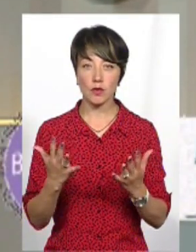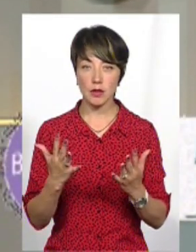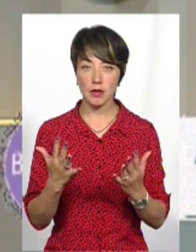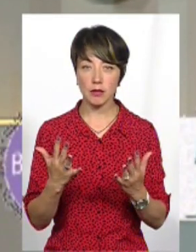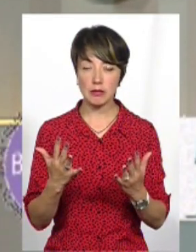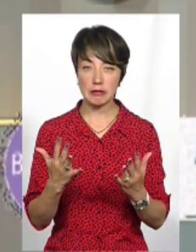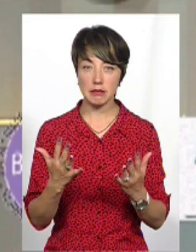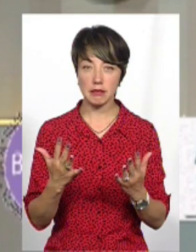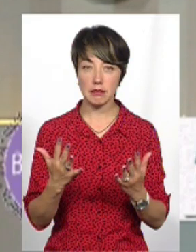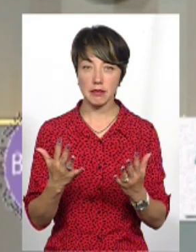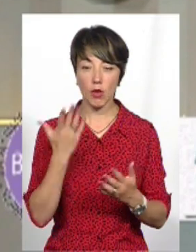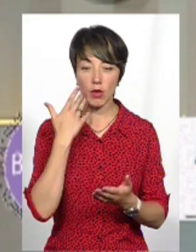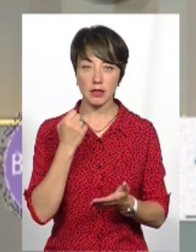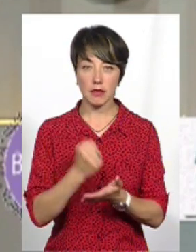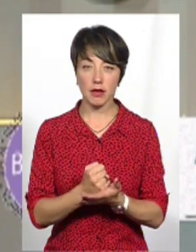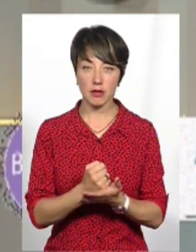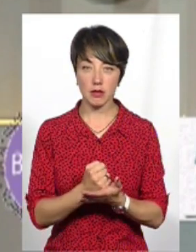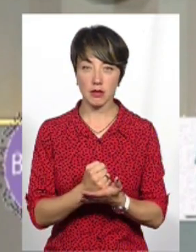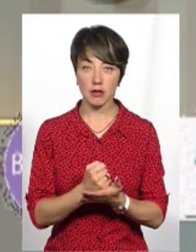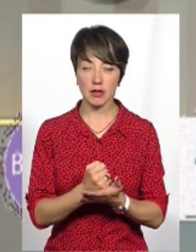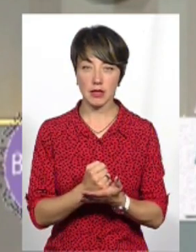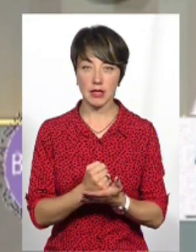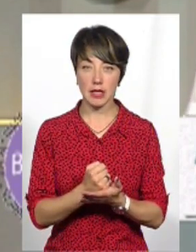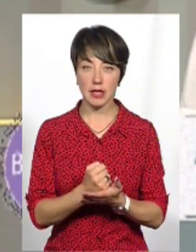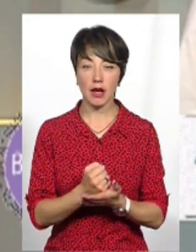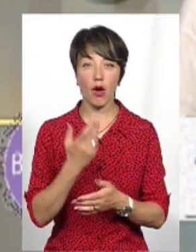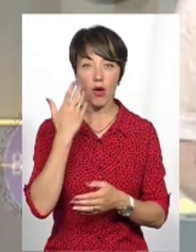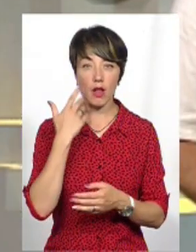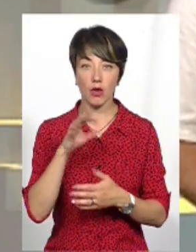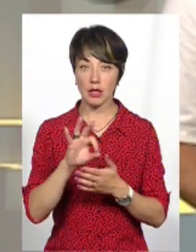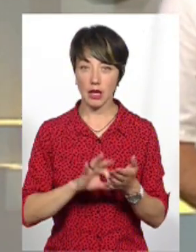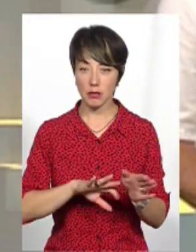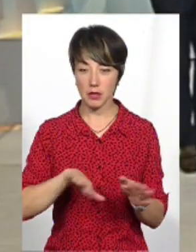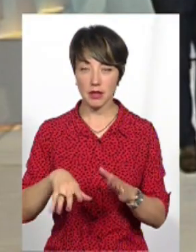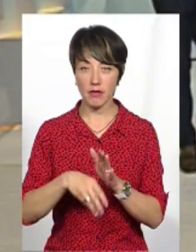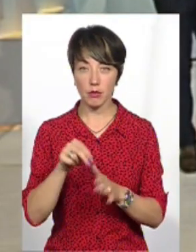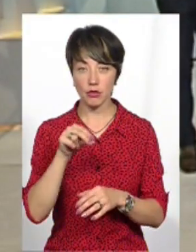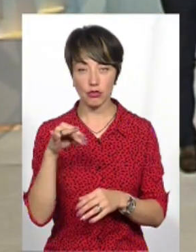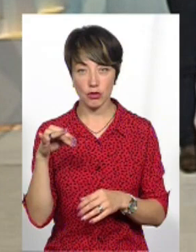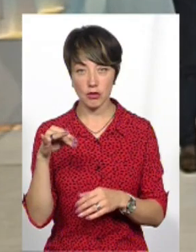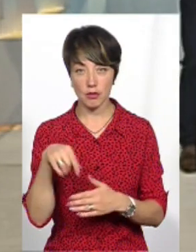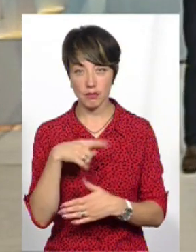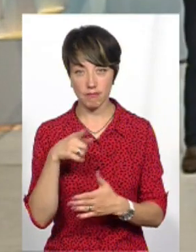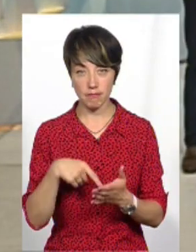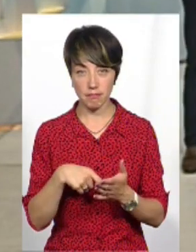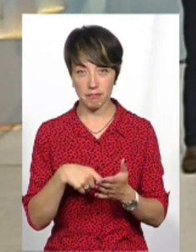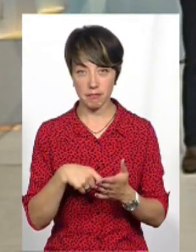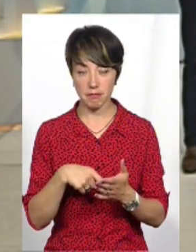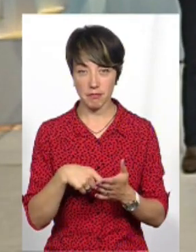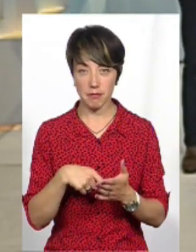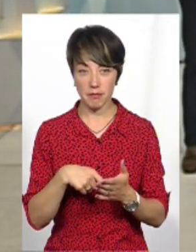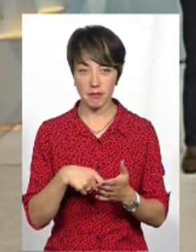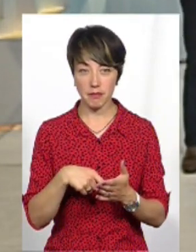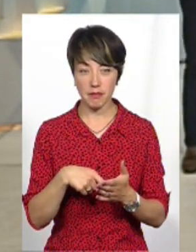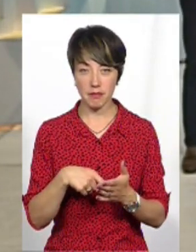виберуть депутати, тоді почнуться, коли затвердять. Ну, це коли? Одразу після виборів, чи? Ну, одразу це